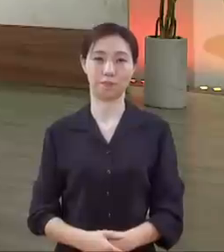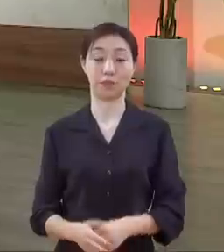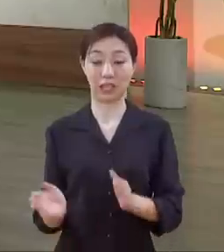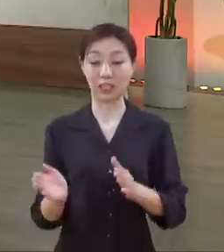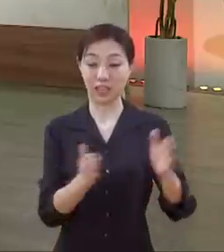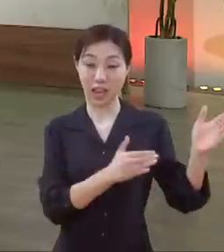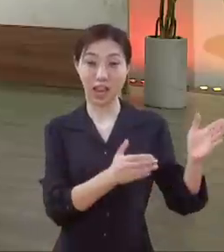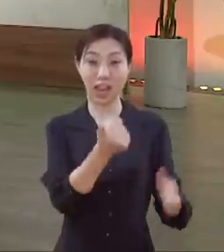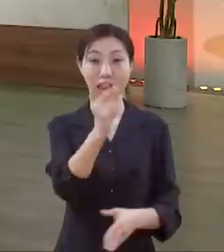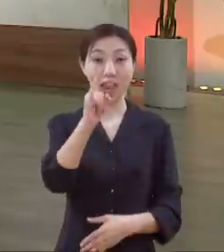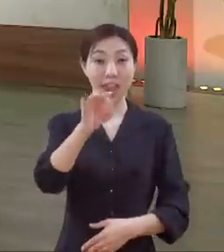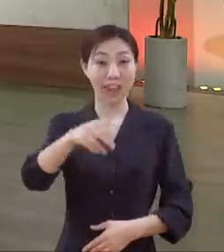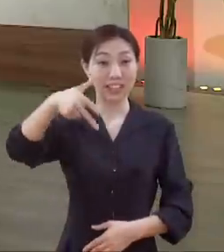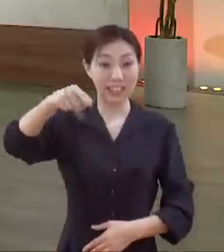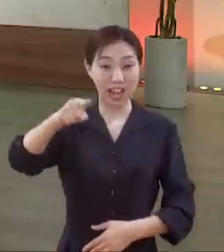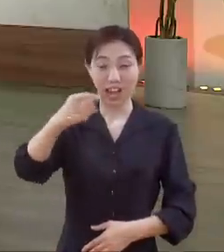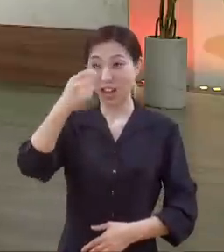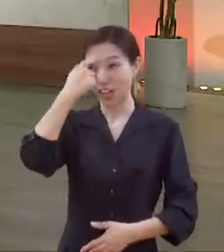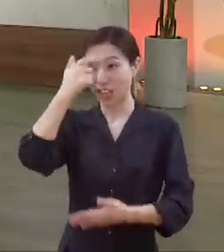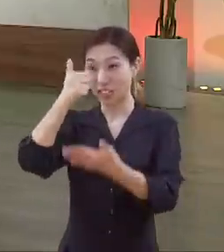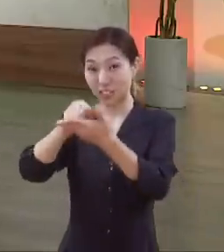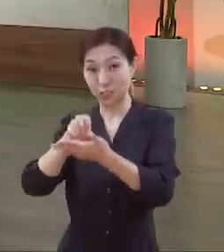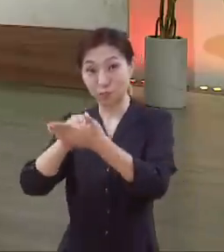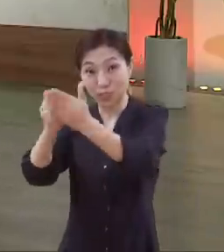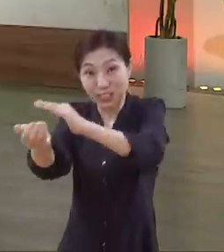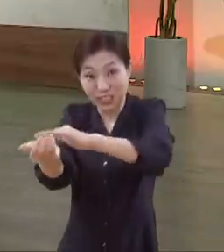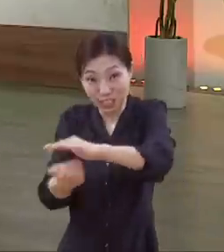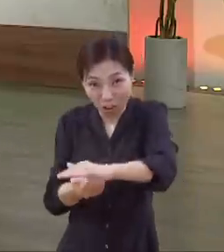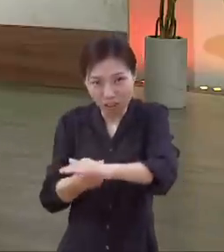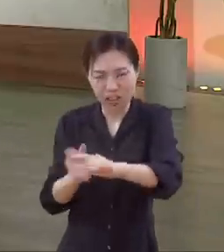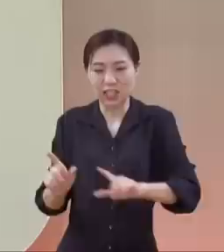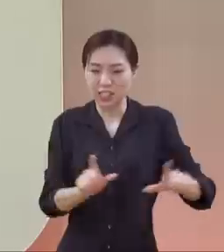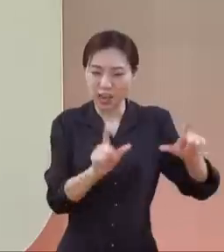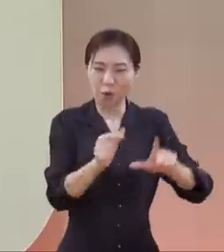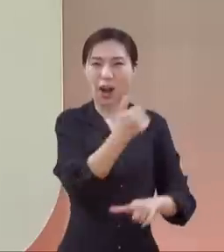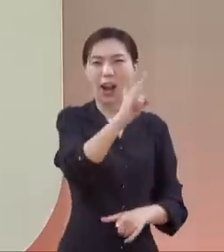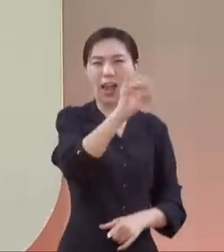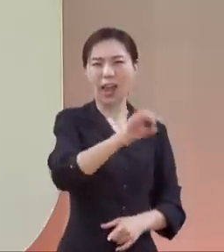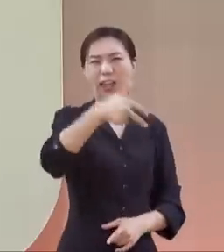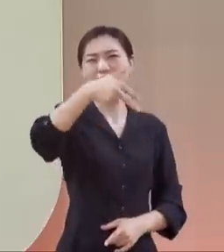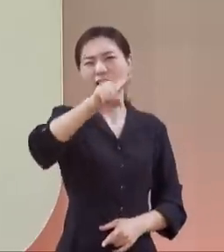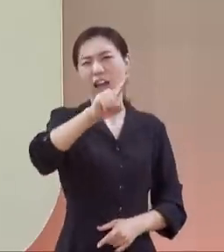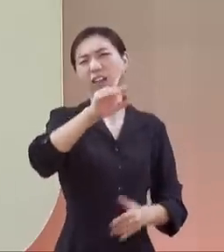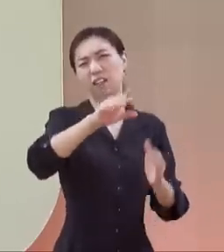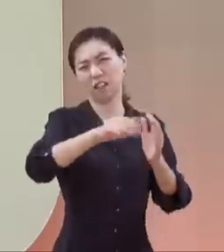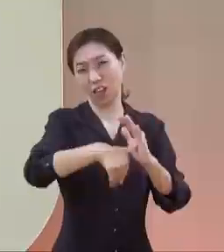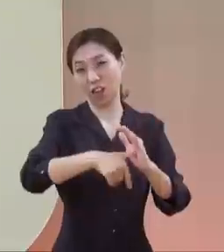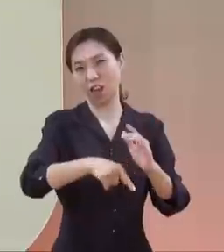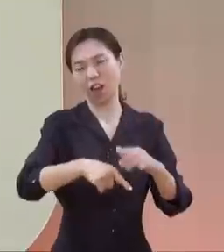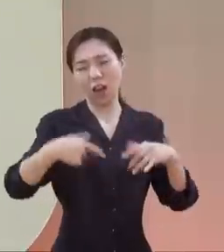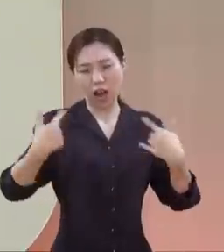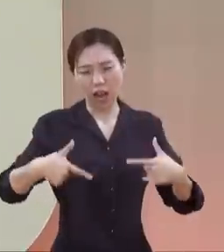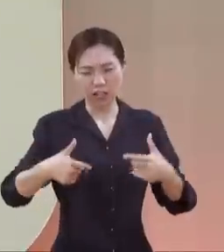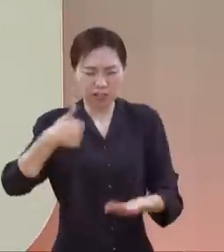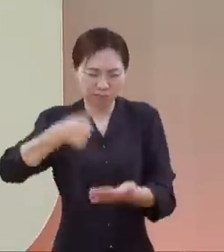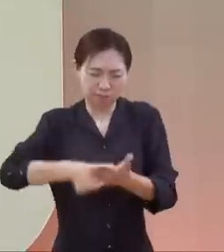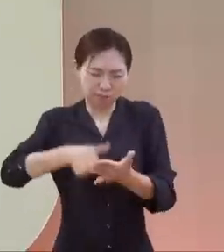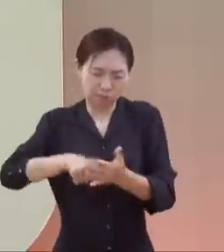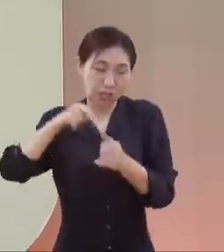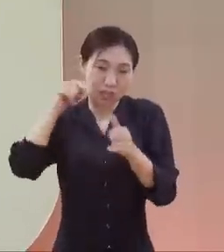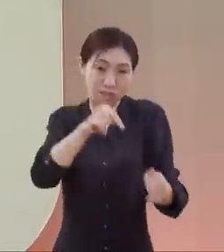스님이 돼서 수행할 때 그게 다 힘이 되고 그게 다 내공이 된다 해서 저를 많이 시켰는데 가뜩이나